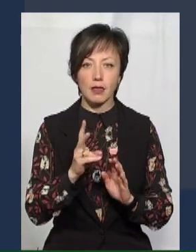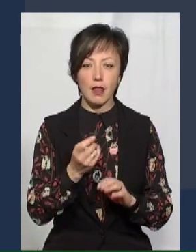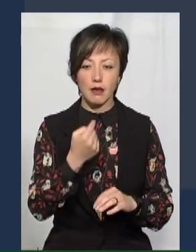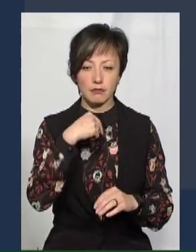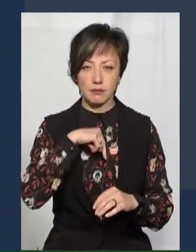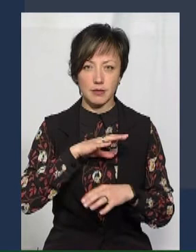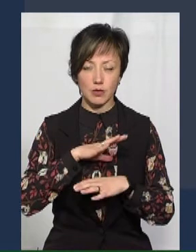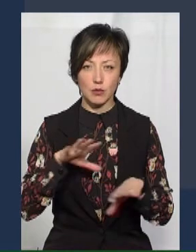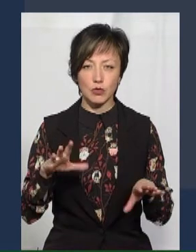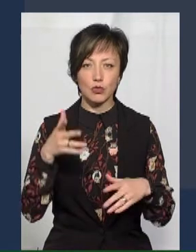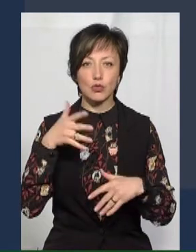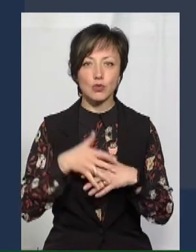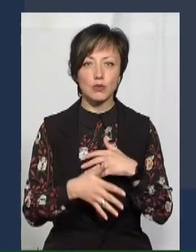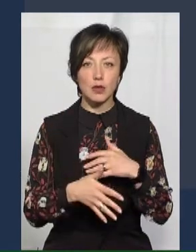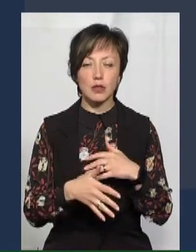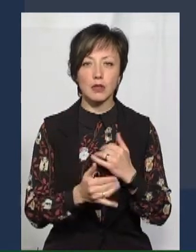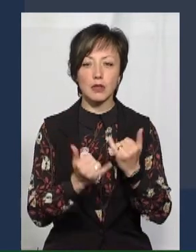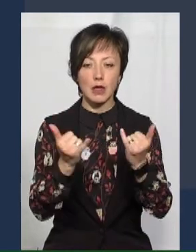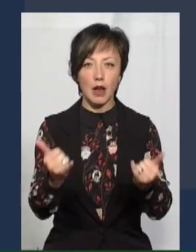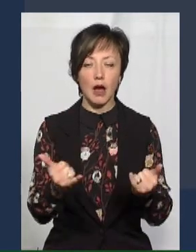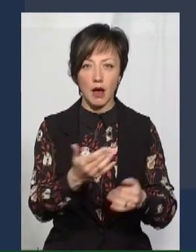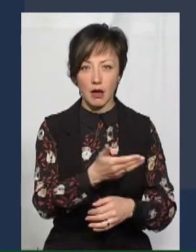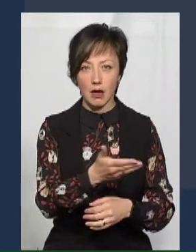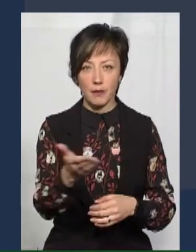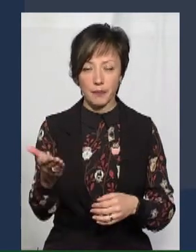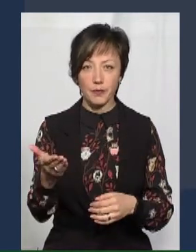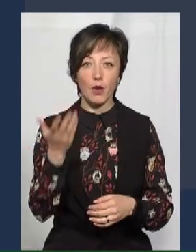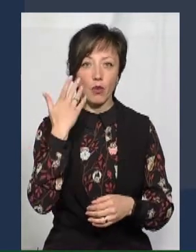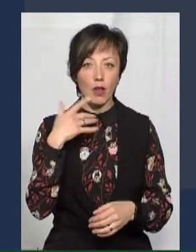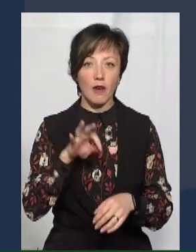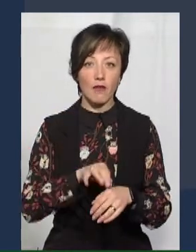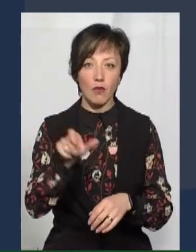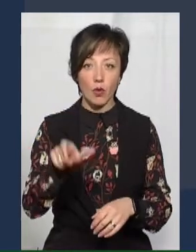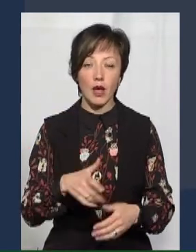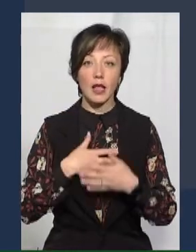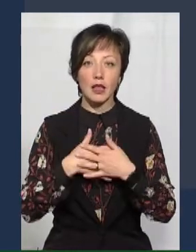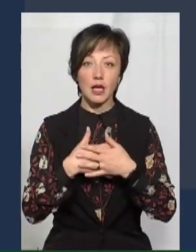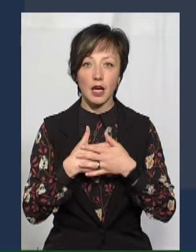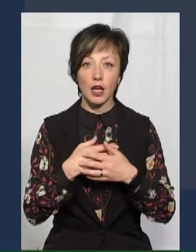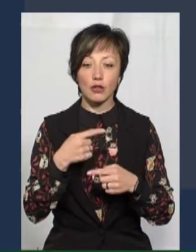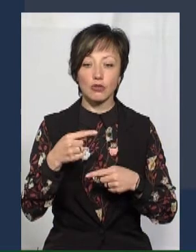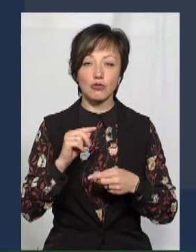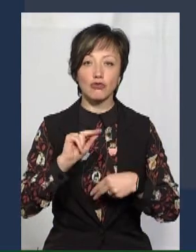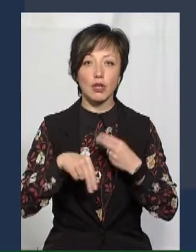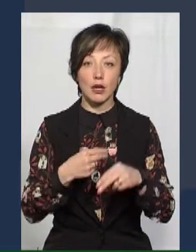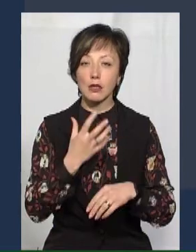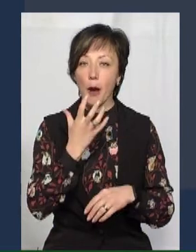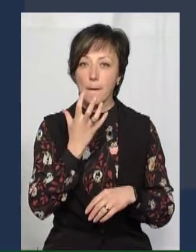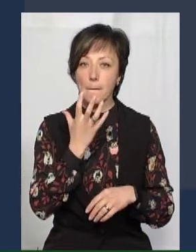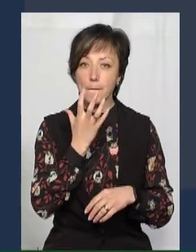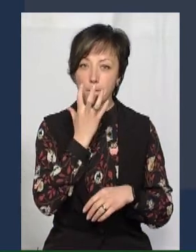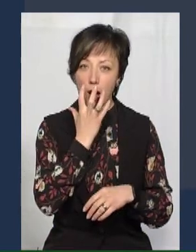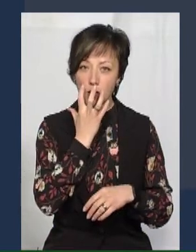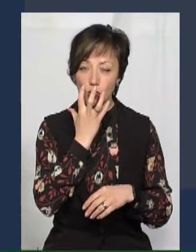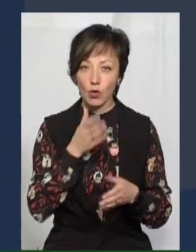було зрозуміло для глядачів, це коли хворий дихає через масочку, але